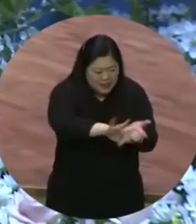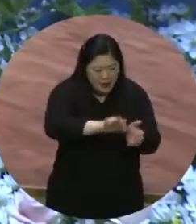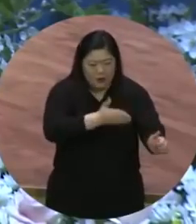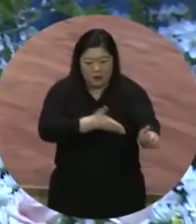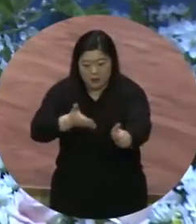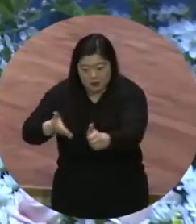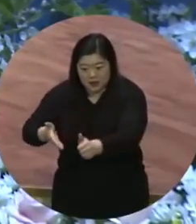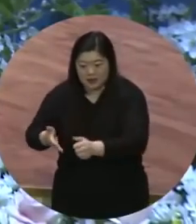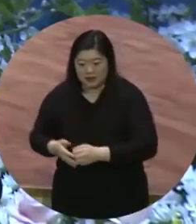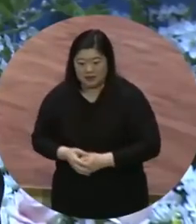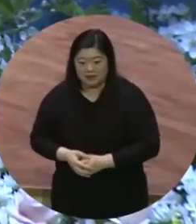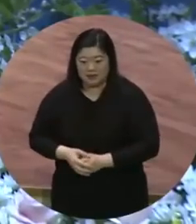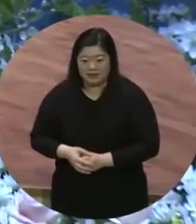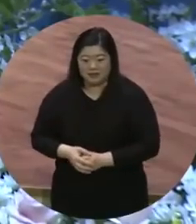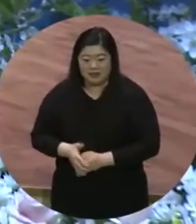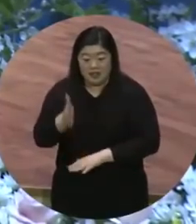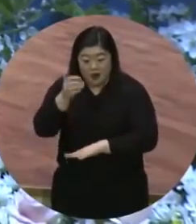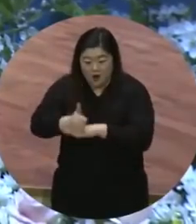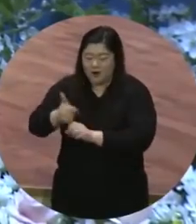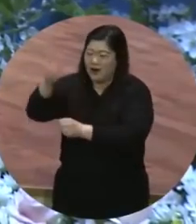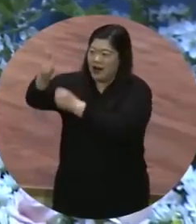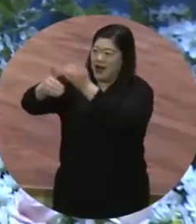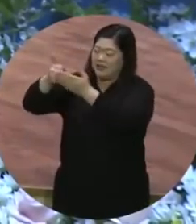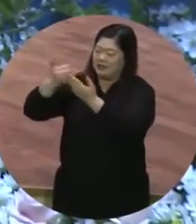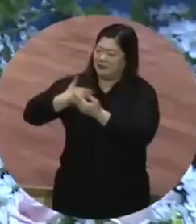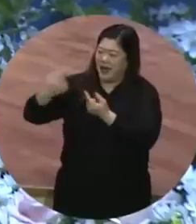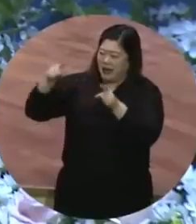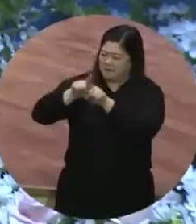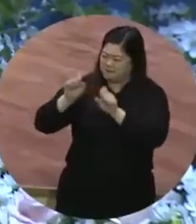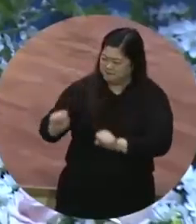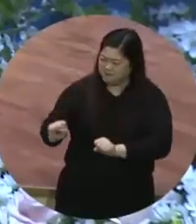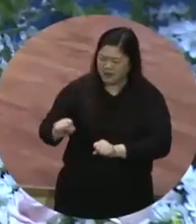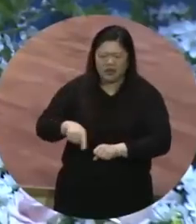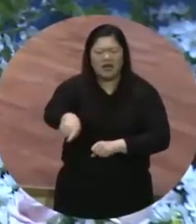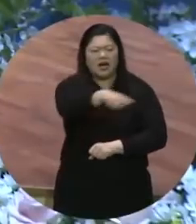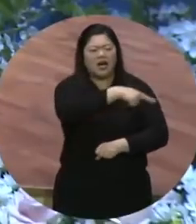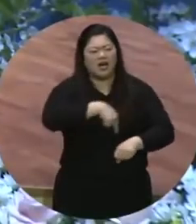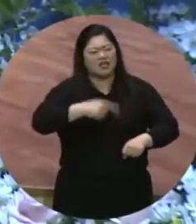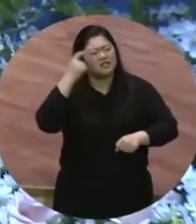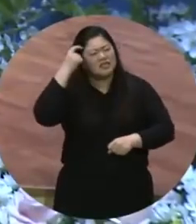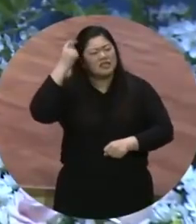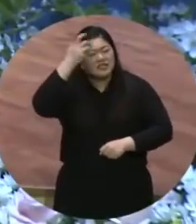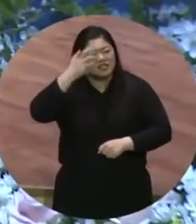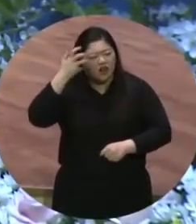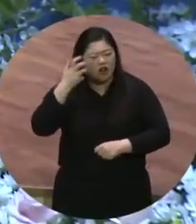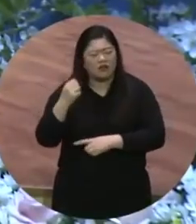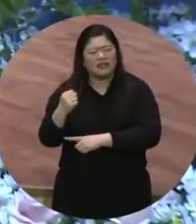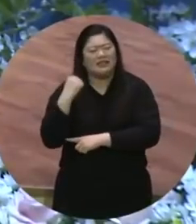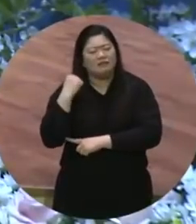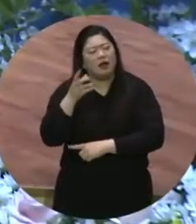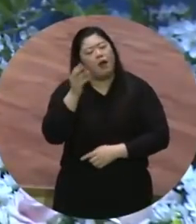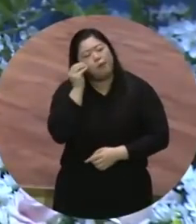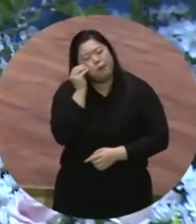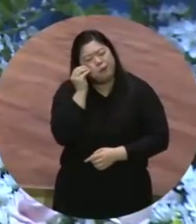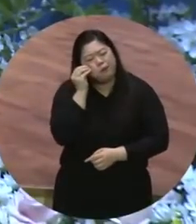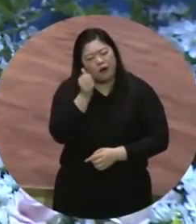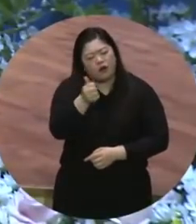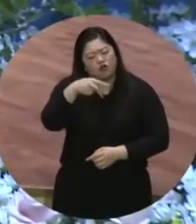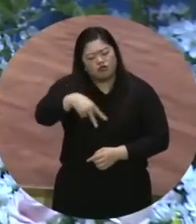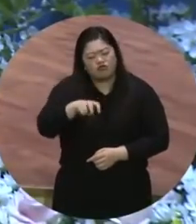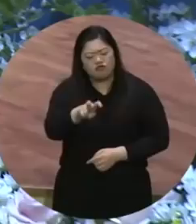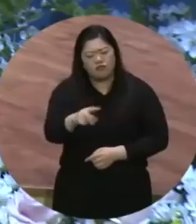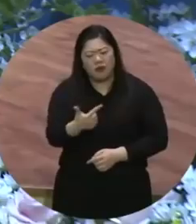축복을 맛보면서 영적 휴먼 상태에 빠져있는 많은 사람들을